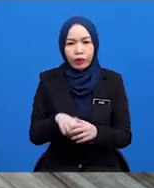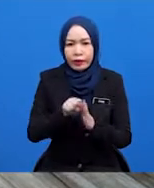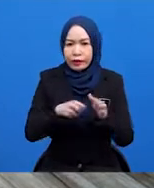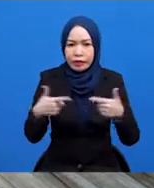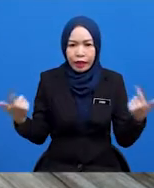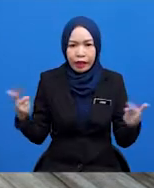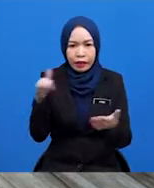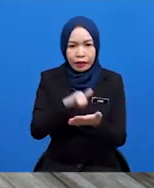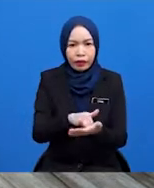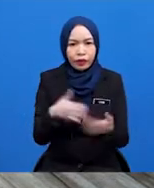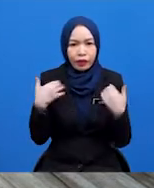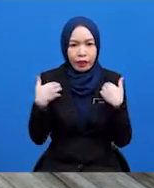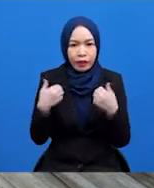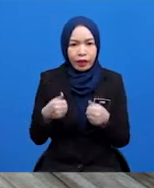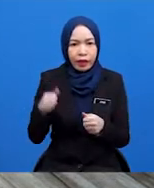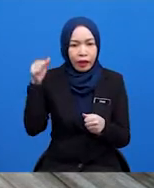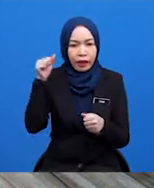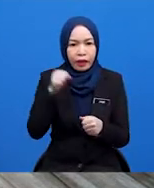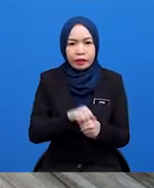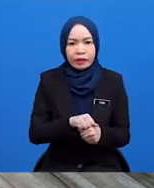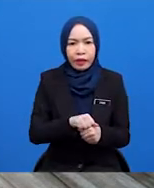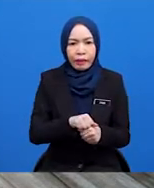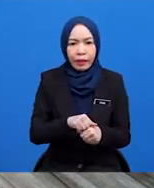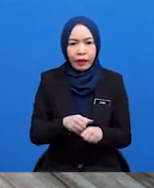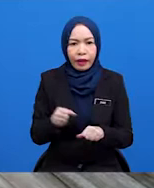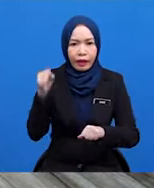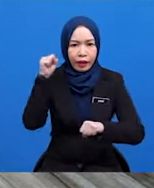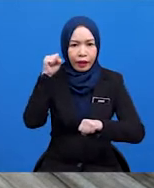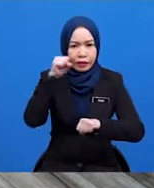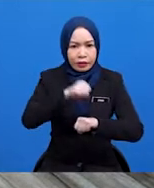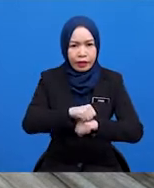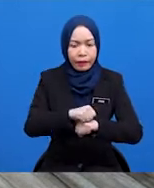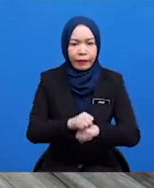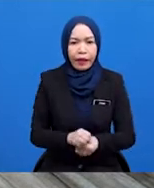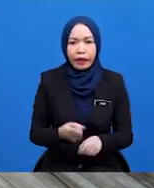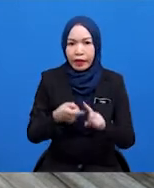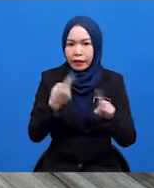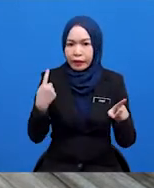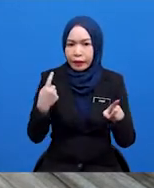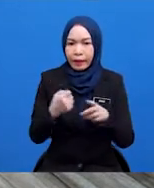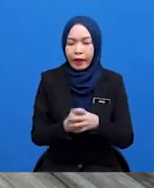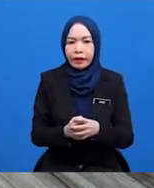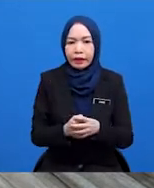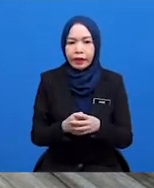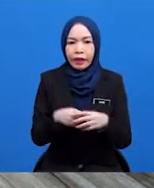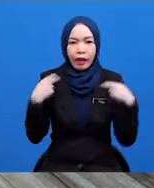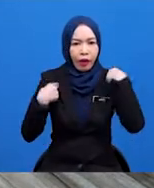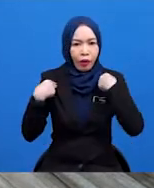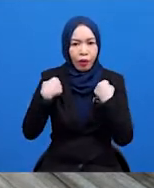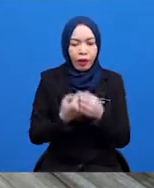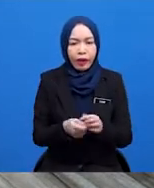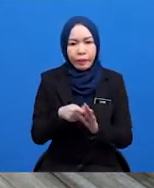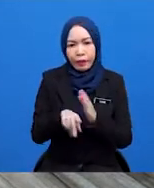ancaman fizikal juga datangnya dari serangan makhluk perosak dan penyakit